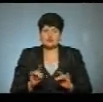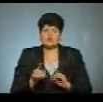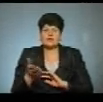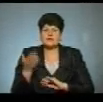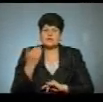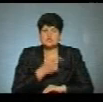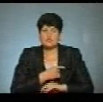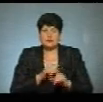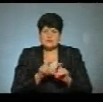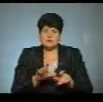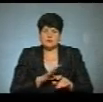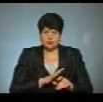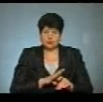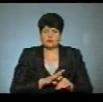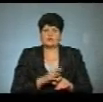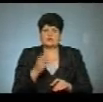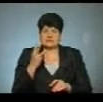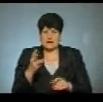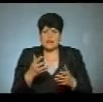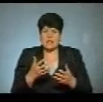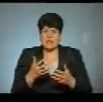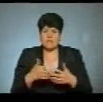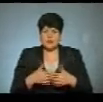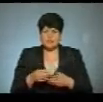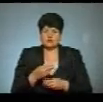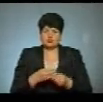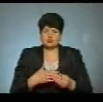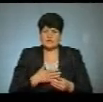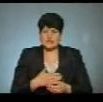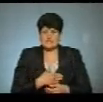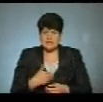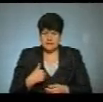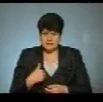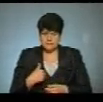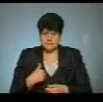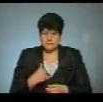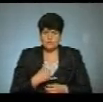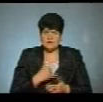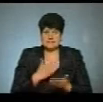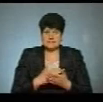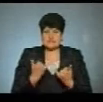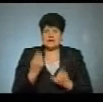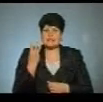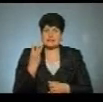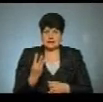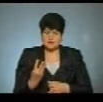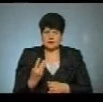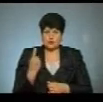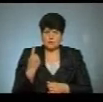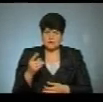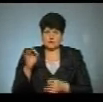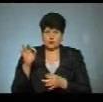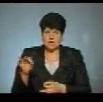раніше у медзакладі було 3 апарати штучної вентиляції легень. У нас є зараз 3 апарати, один стоїть